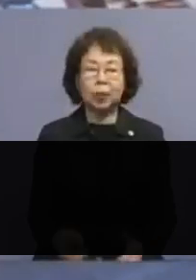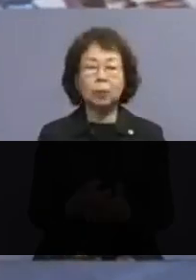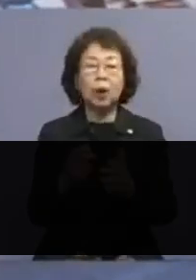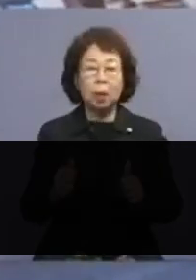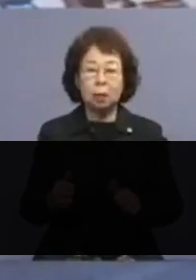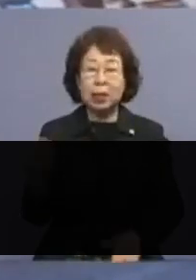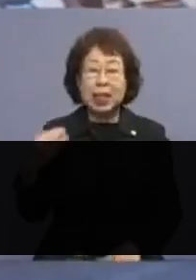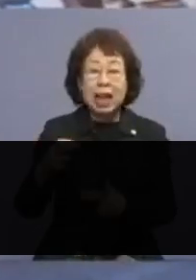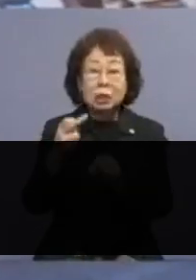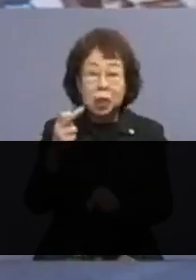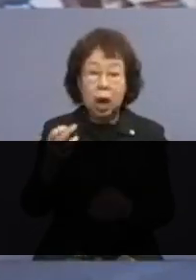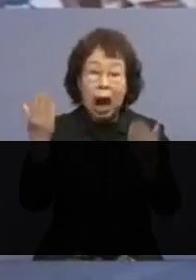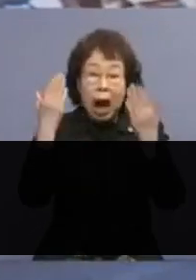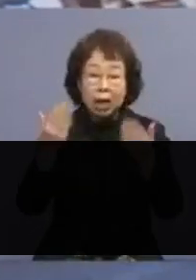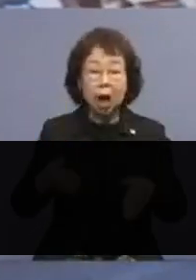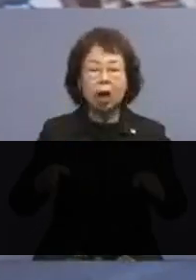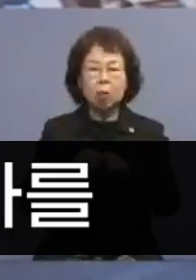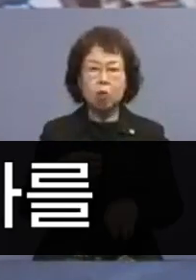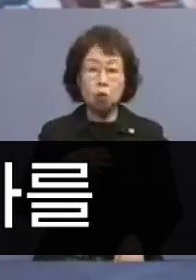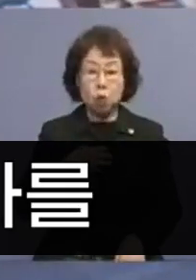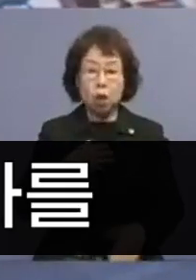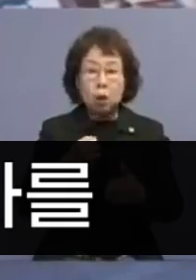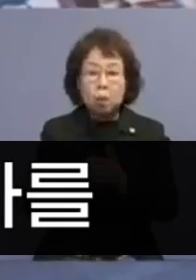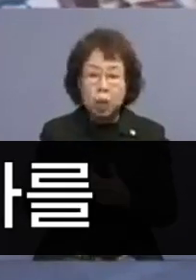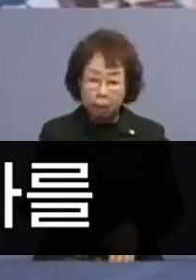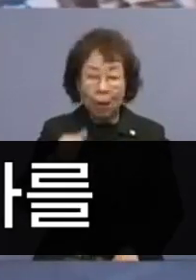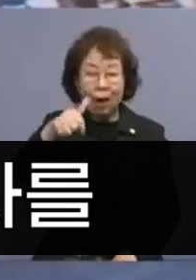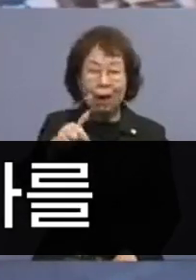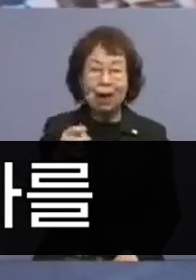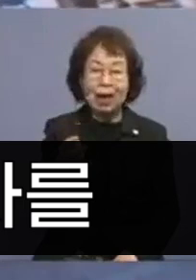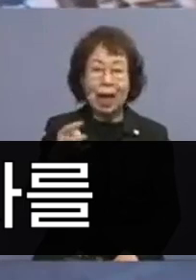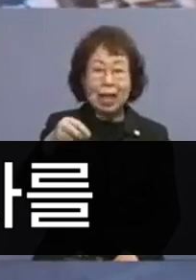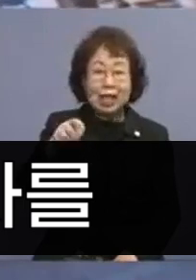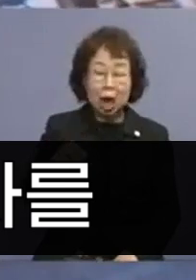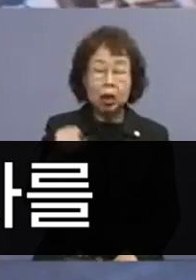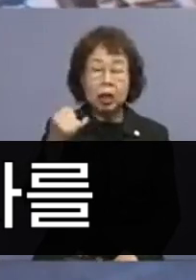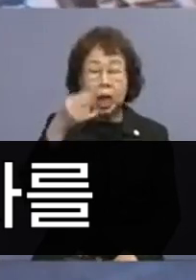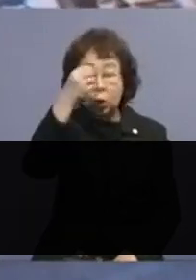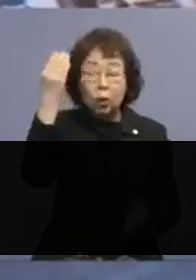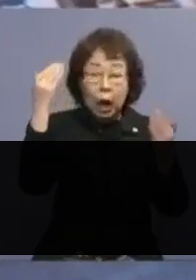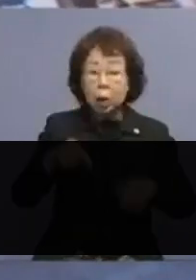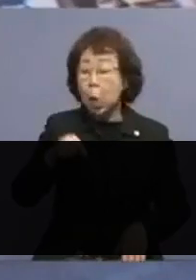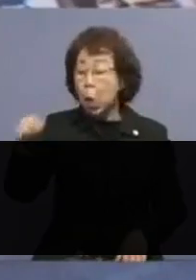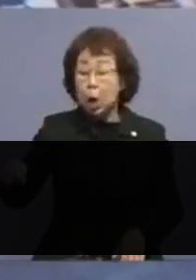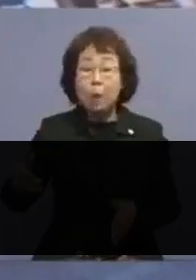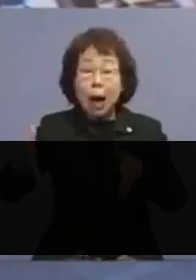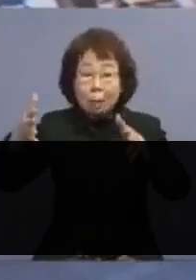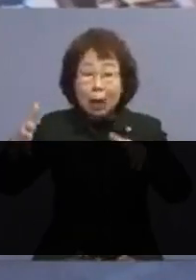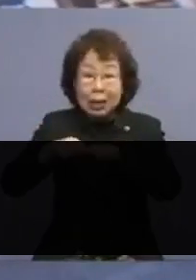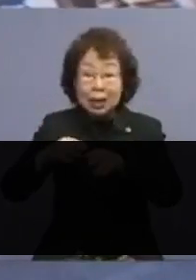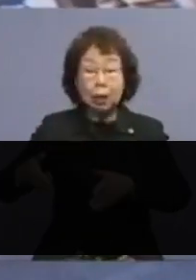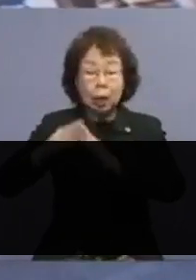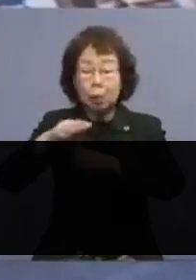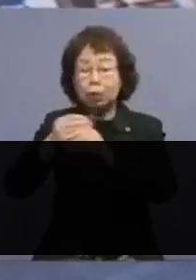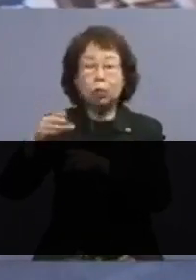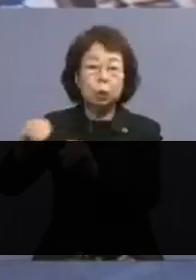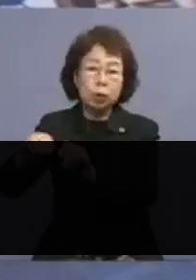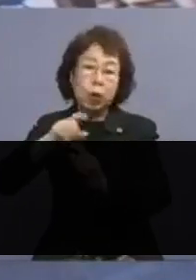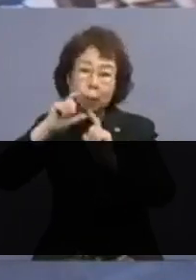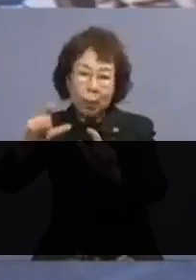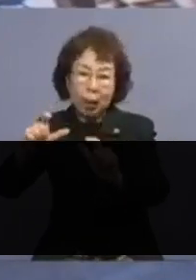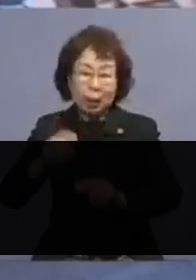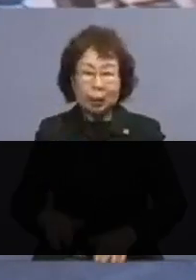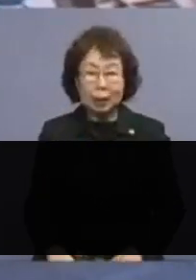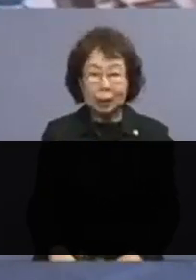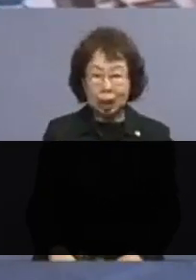12월 학교 건물이 무너질 수 있다며 개성여고 주변 레이카운티 아파트 건설 공사를 모두 멈추라고 결정했습니다